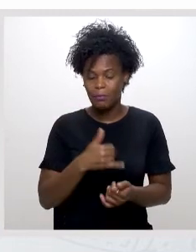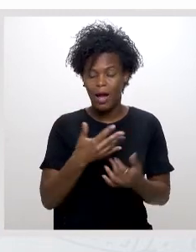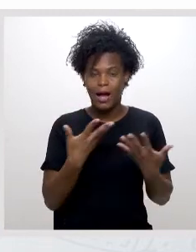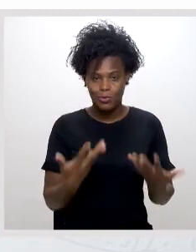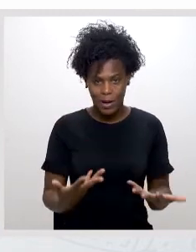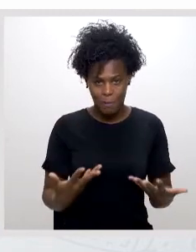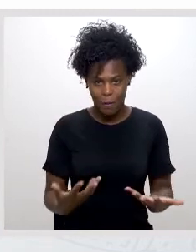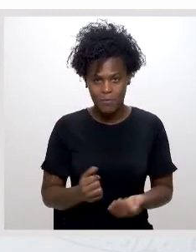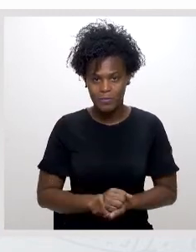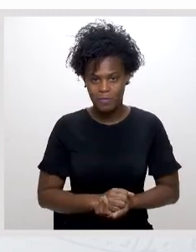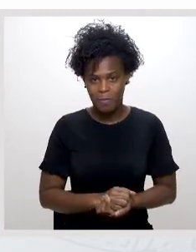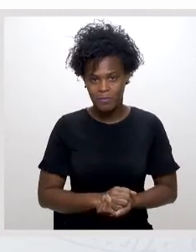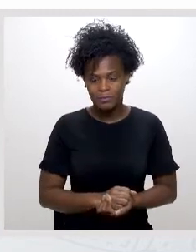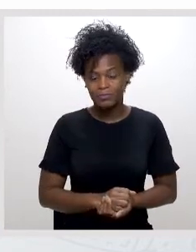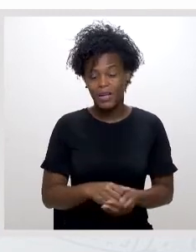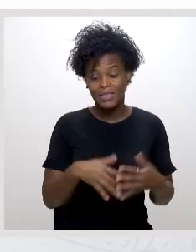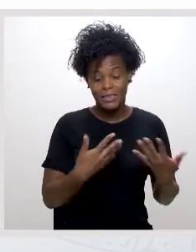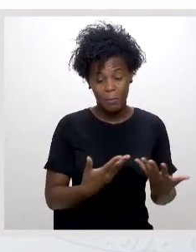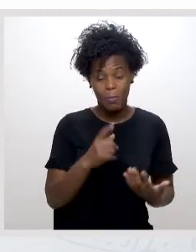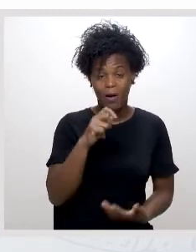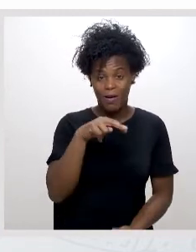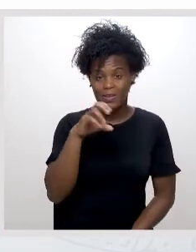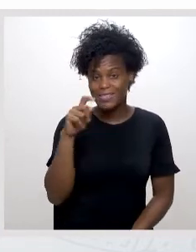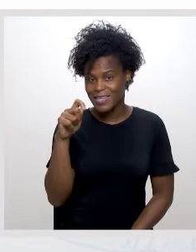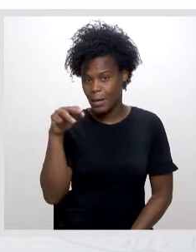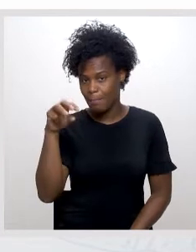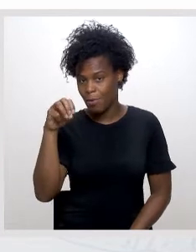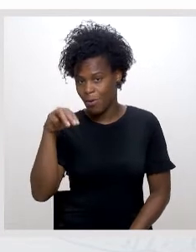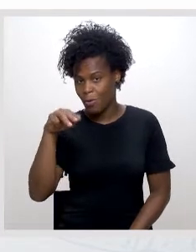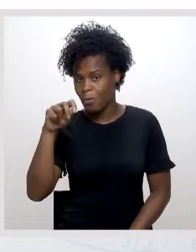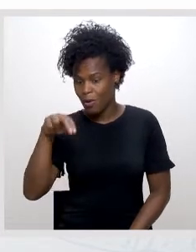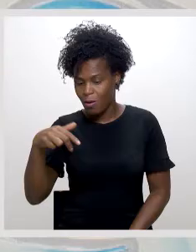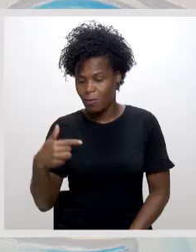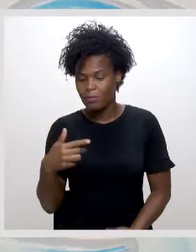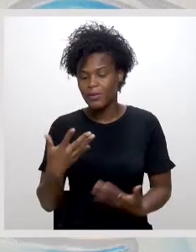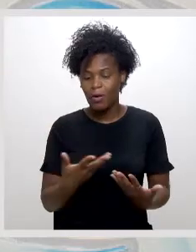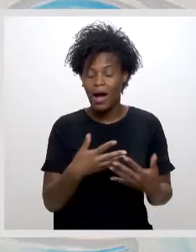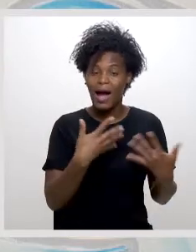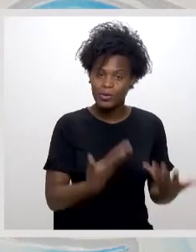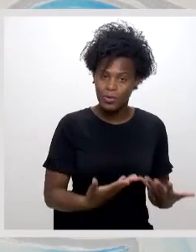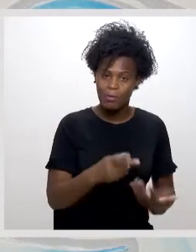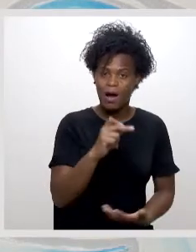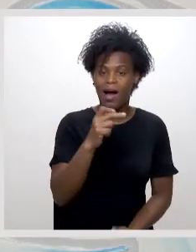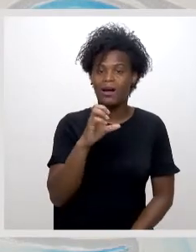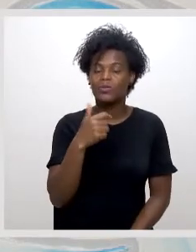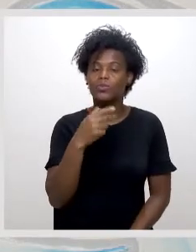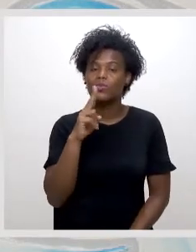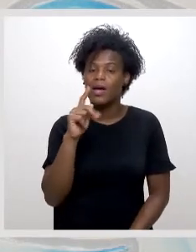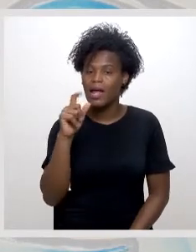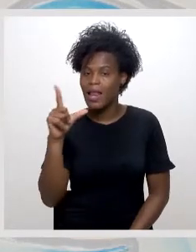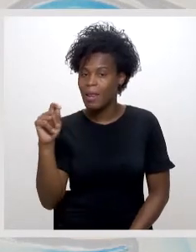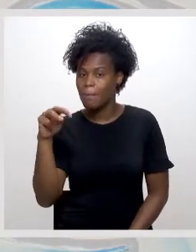actuellement. Donc, en ce moment et actuellement indiquent le temps présent. Et le mois prochain indique le